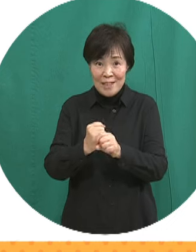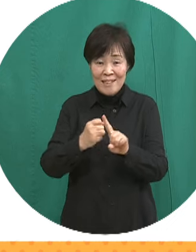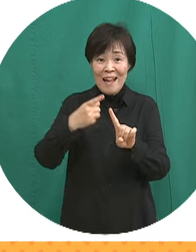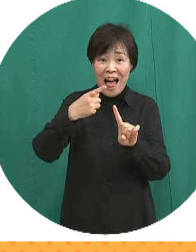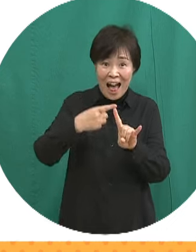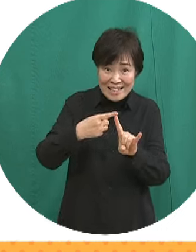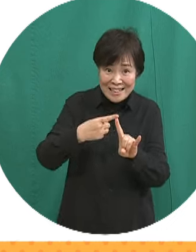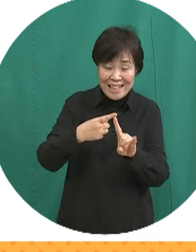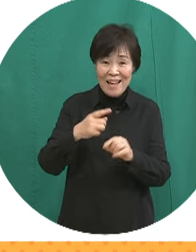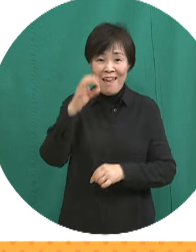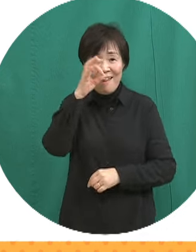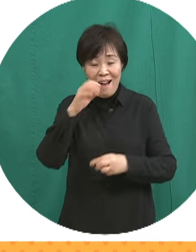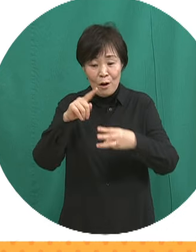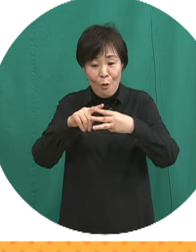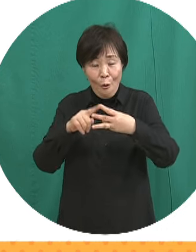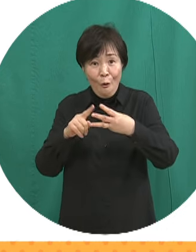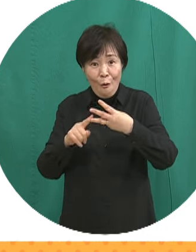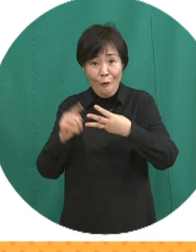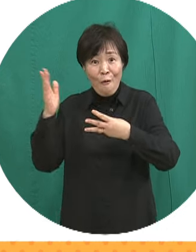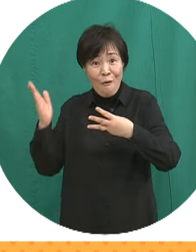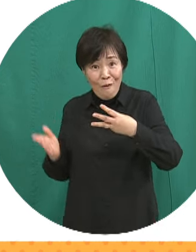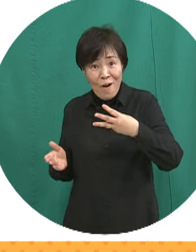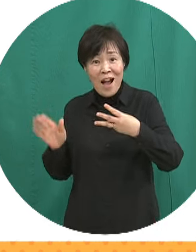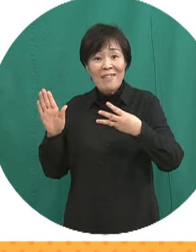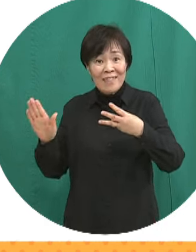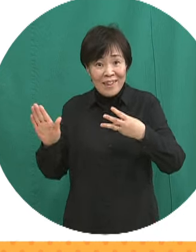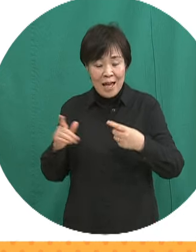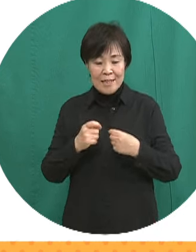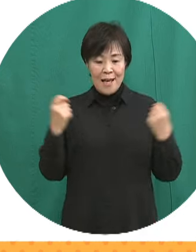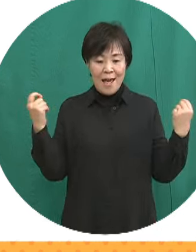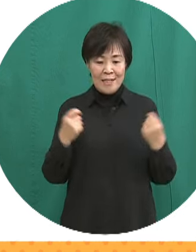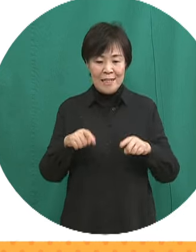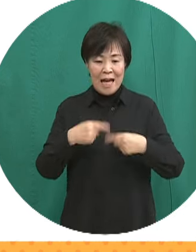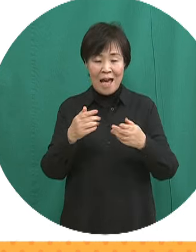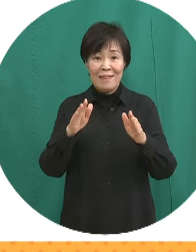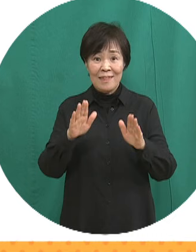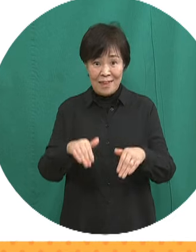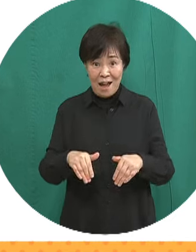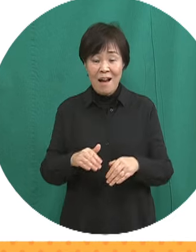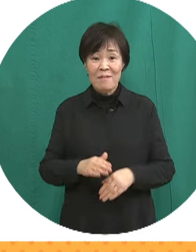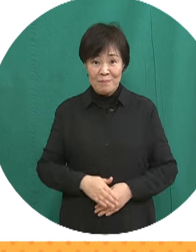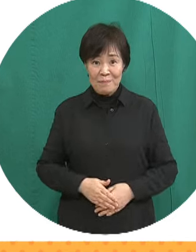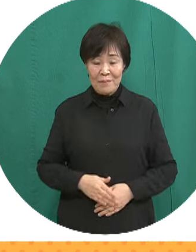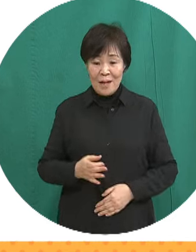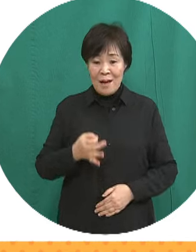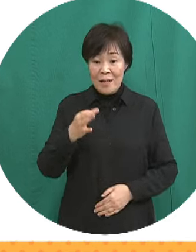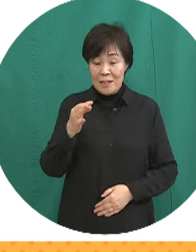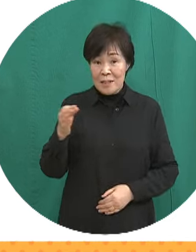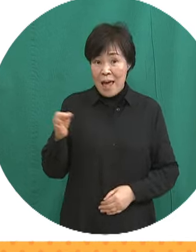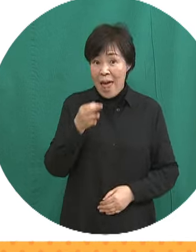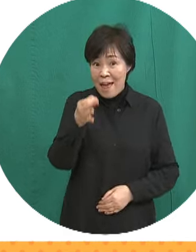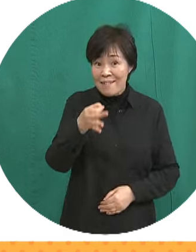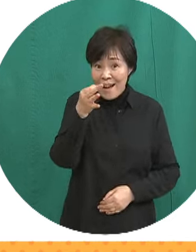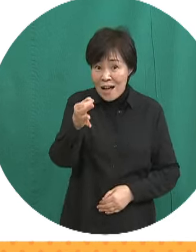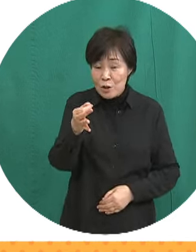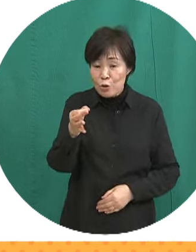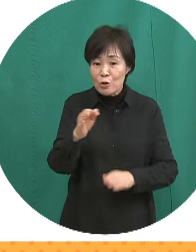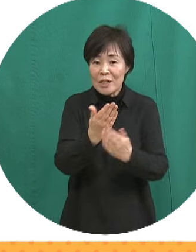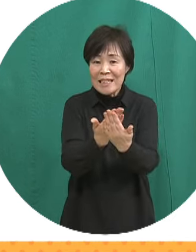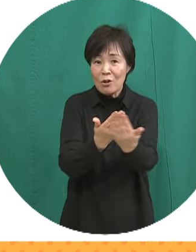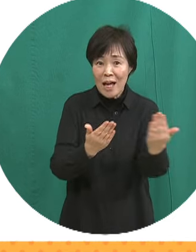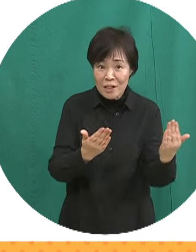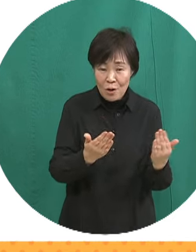野、 IT 関連分野、観光分野の企業に正社員として就職し、奨学金の返還を行う方